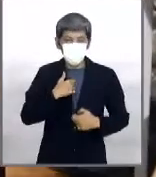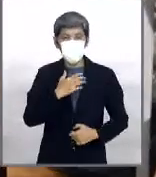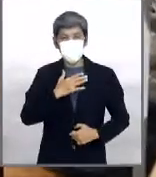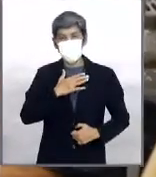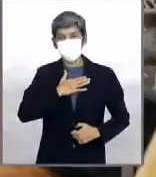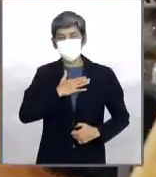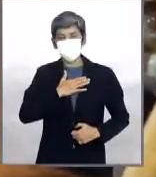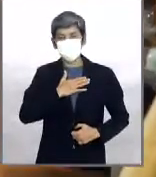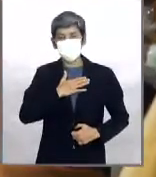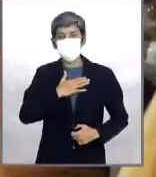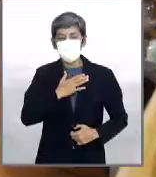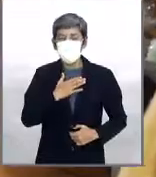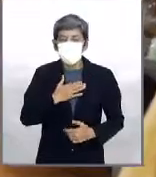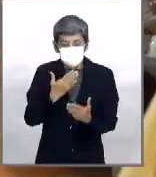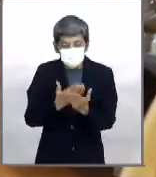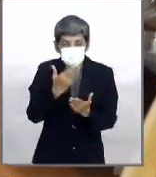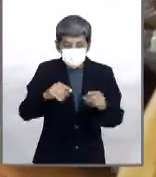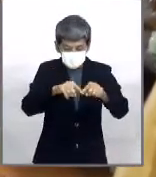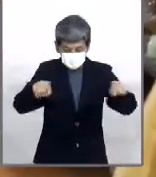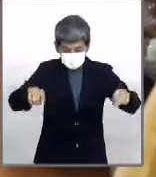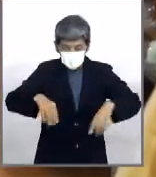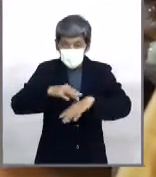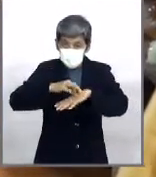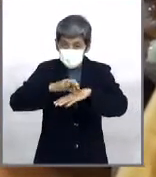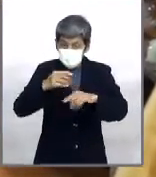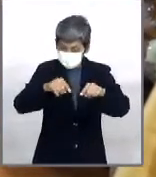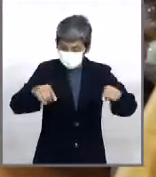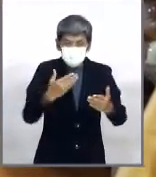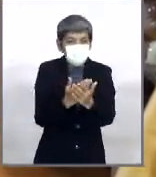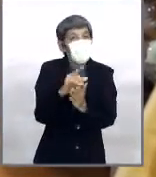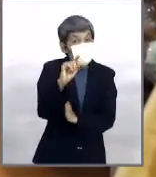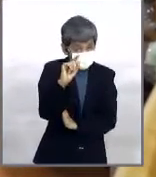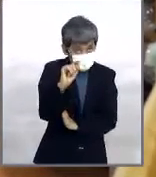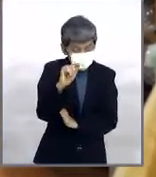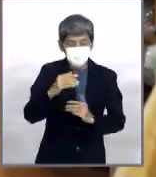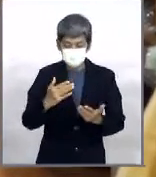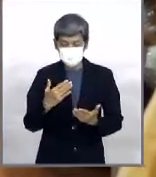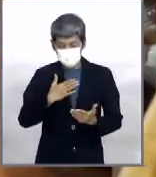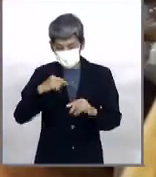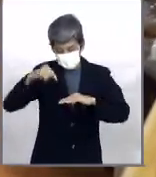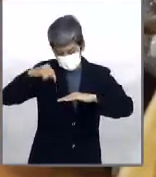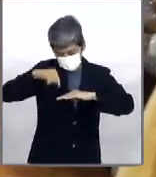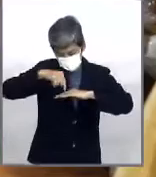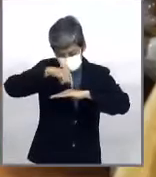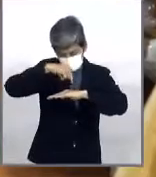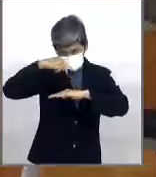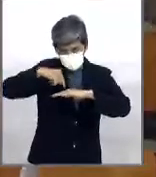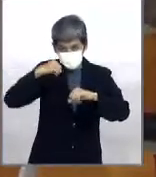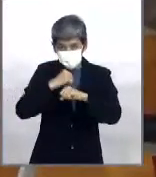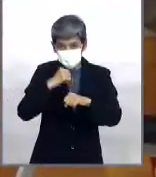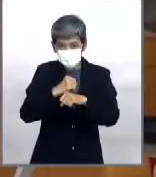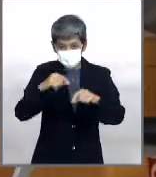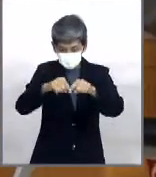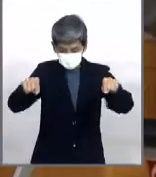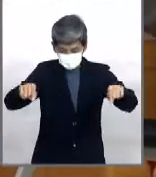มก็ไปหาซื้อแผ่นหนังมาแผ่นละ20บาทนะครับผมแล้วก็มาเจาะเป็นแผ่